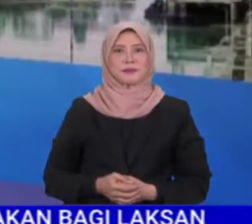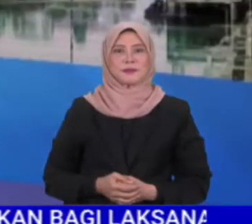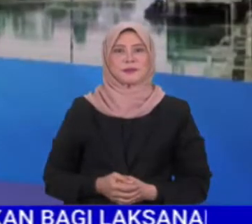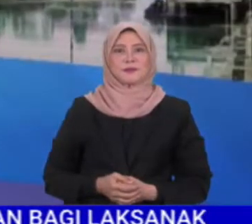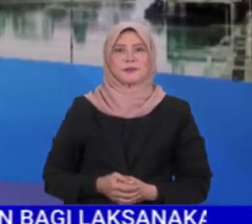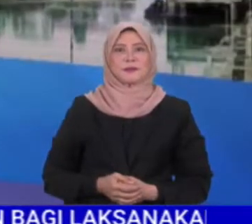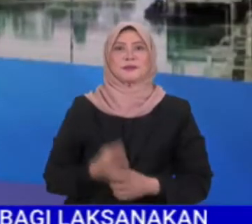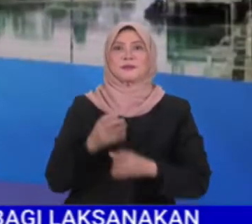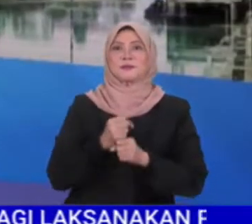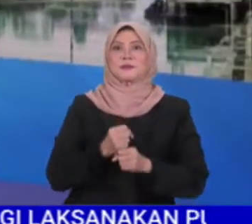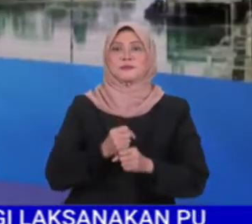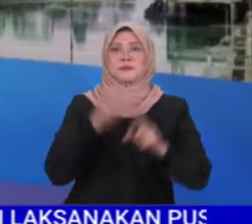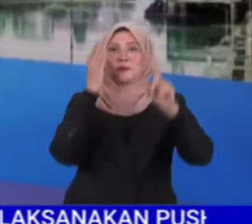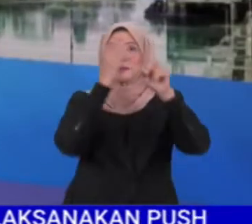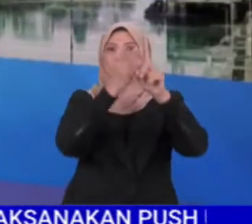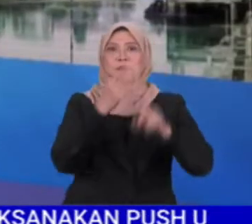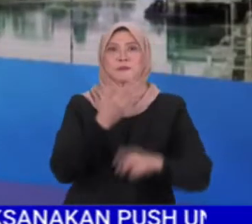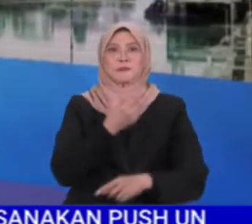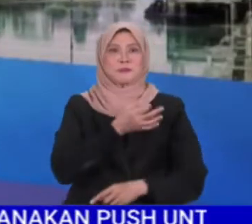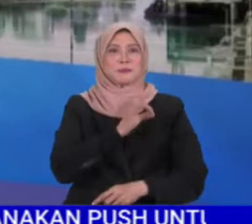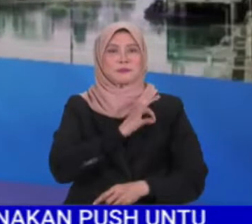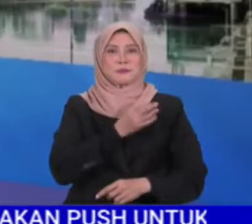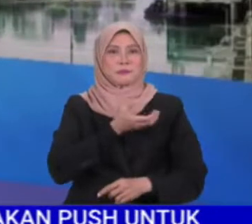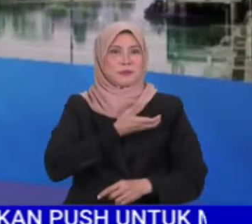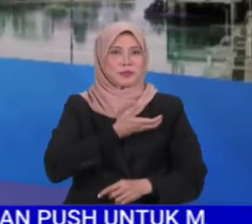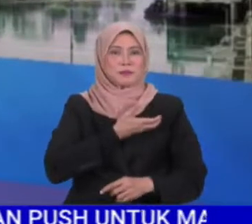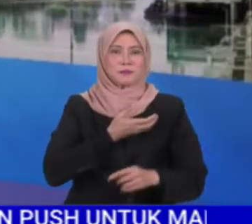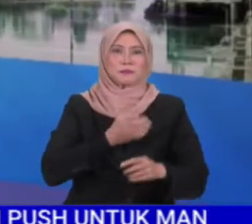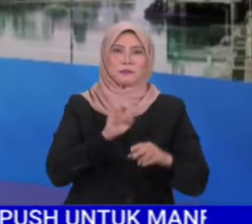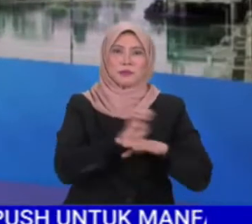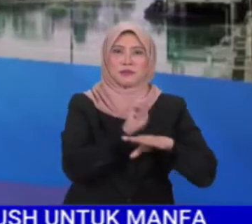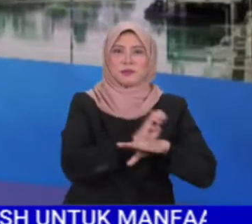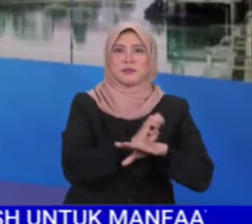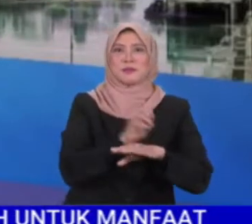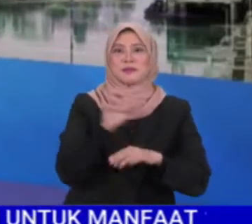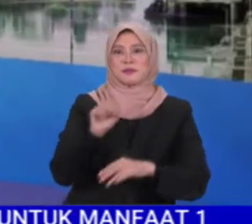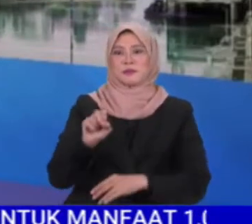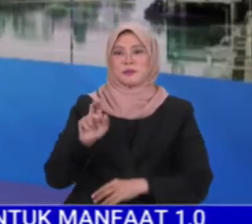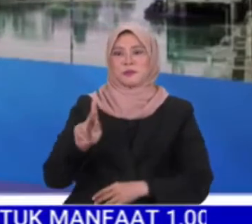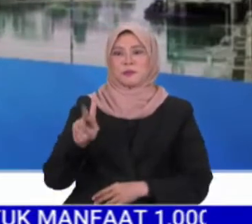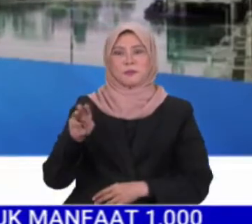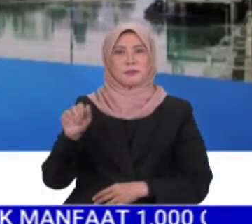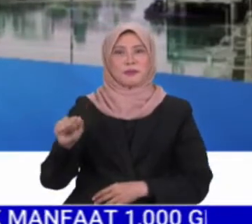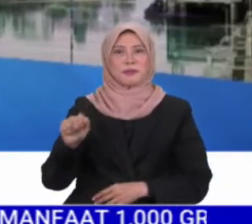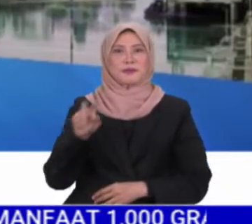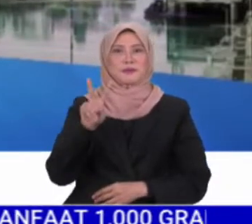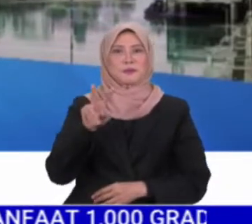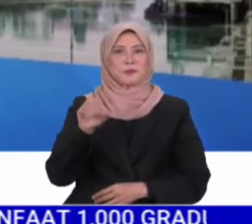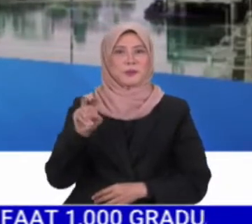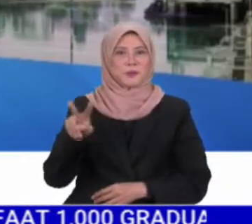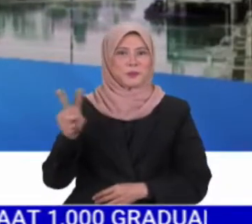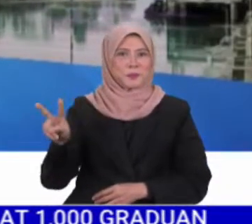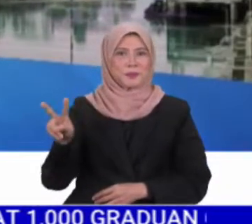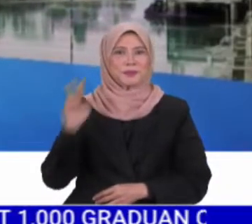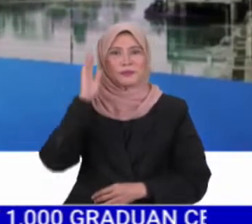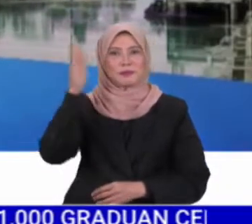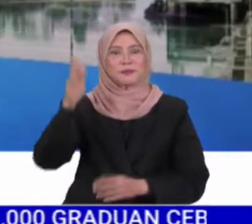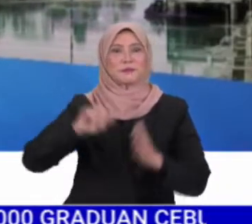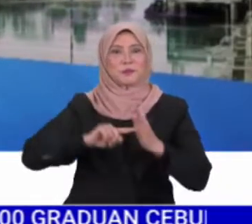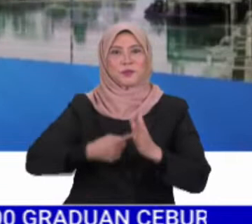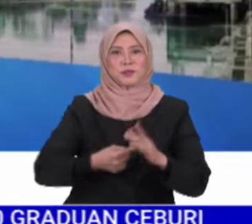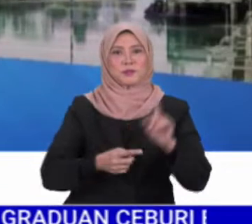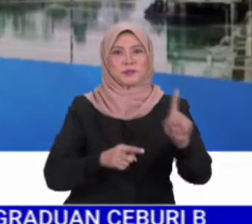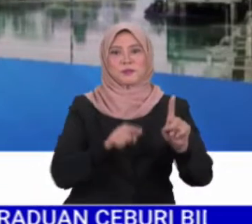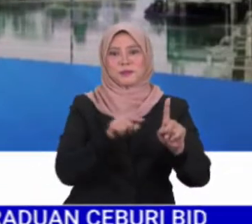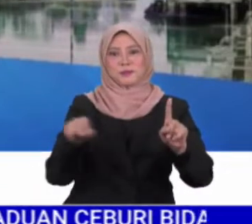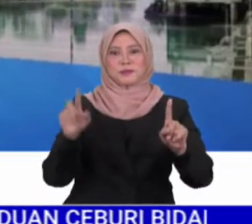Dua belas pingat emas disasarkan kontijen Melaka pada Temasya Para Sukma MSN 2022 yang akan berlangsung pada